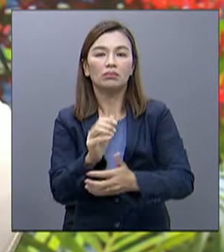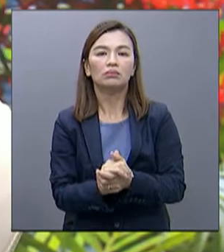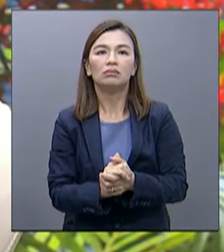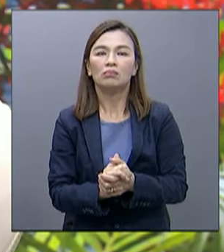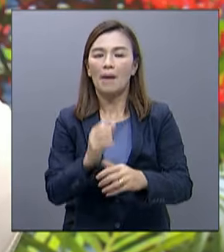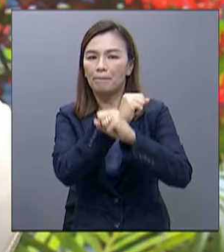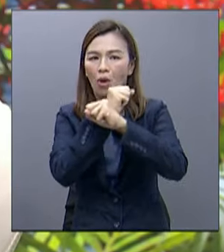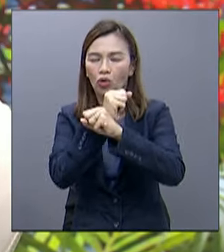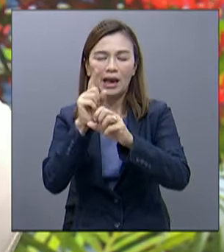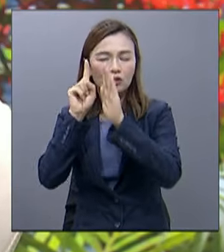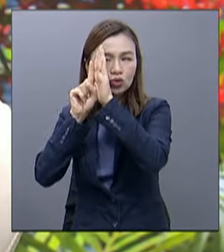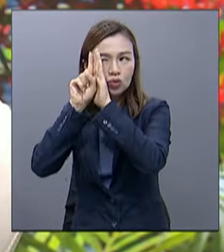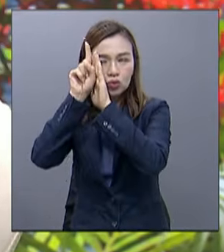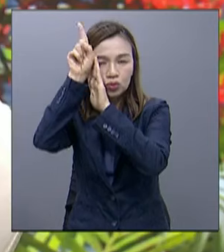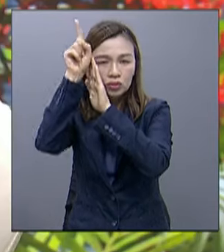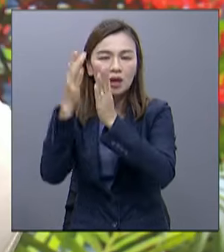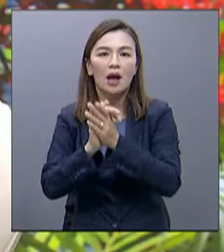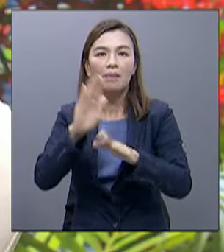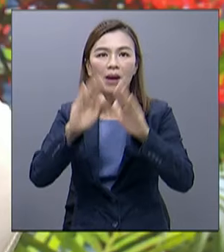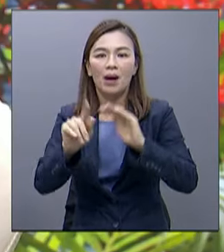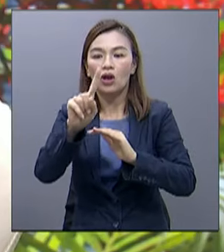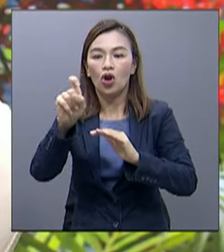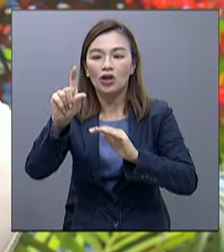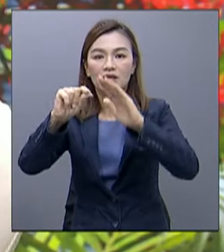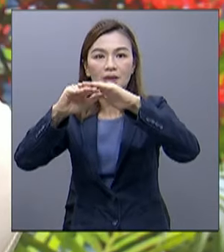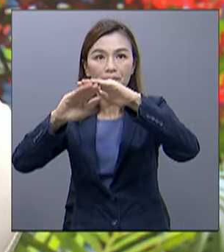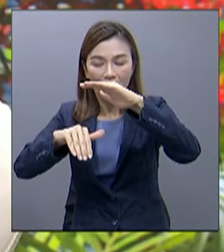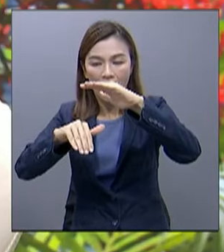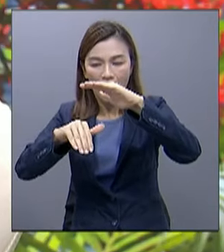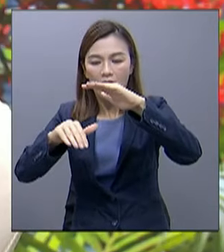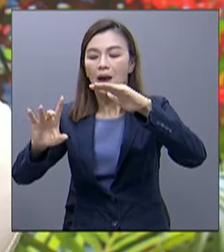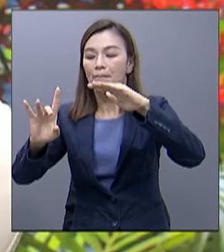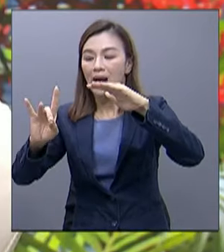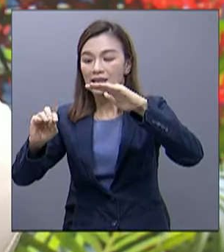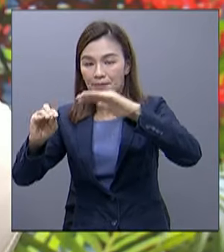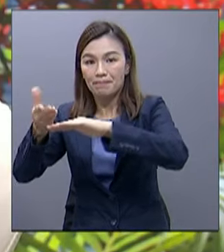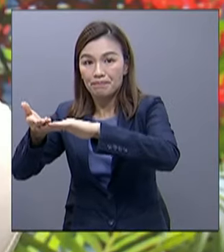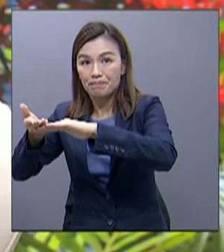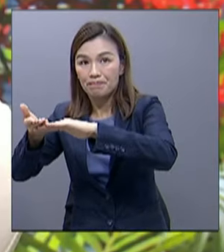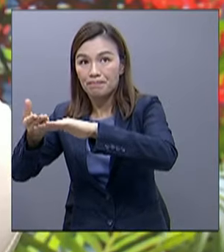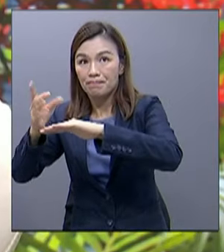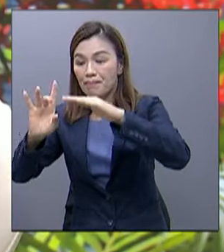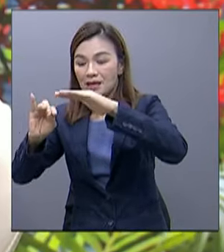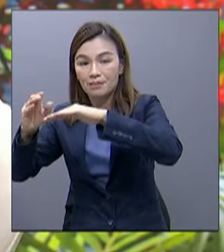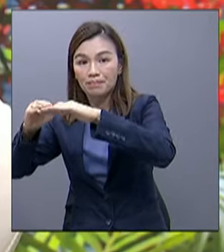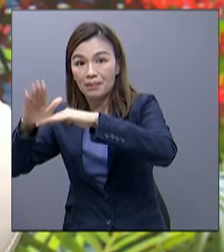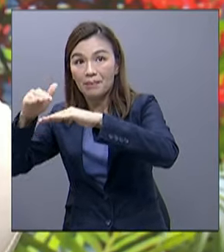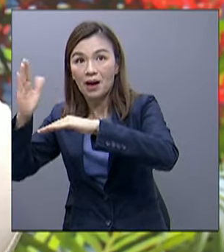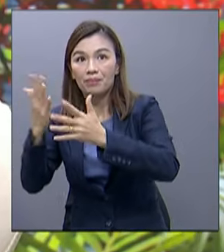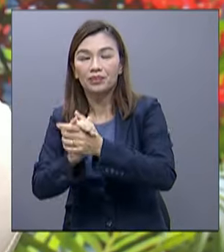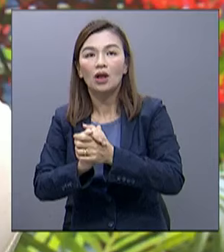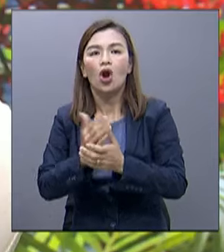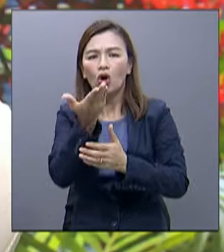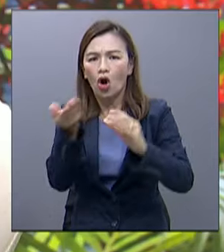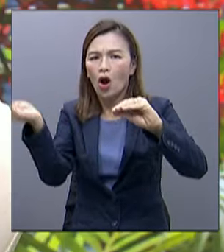สุดนะครับหรือความดันเราไม่เกิน 120ตัวบนและหรือตัวล่างเกิน 80มิลิมไปหลอดอันนี้ดีสุดนะครับตัวซ้ายของนอนนหนูอีกตัว